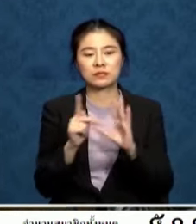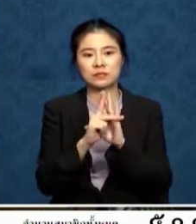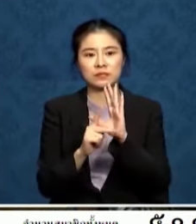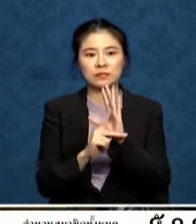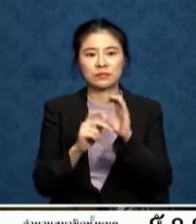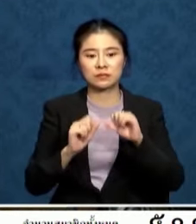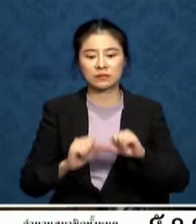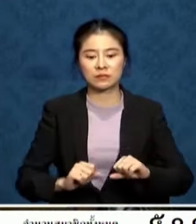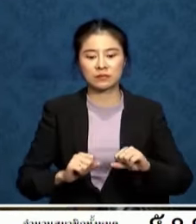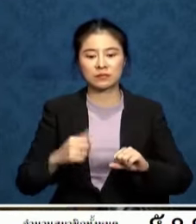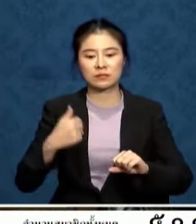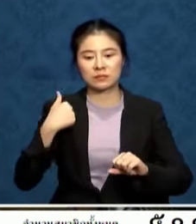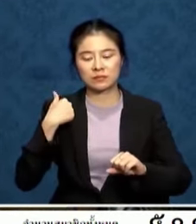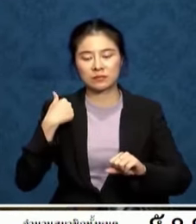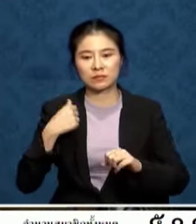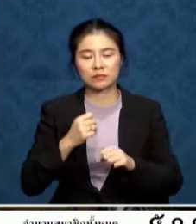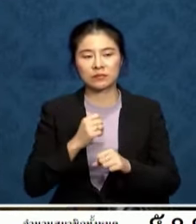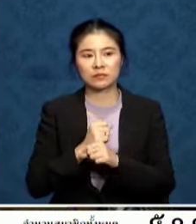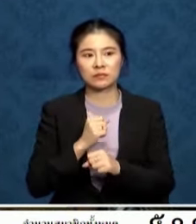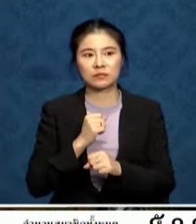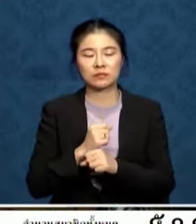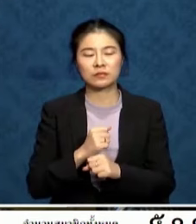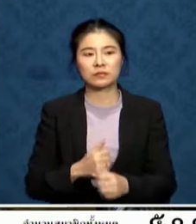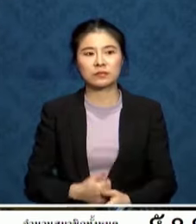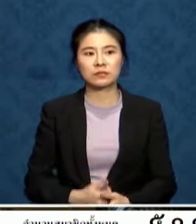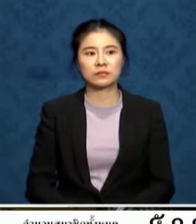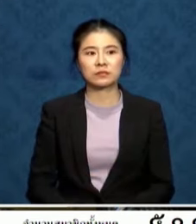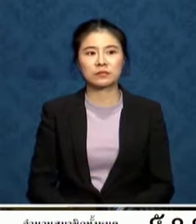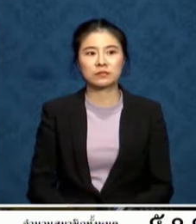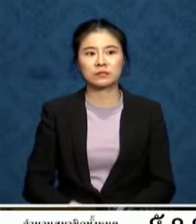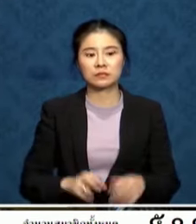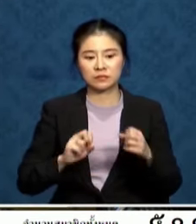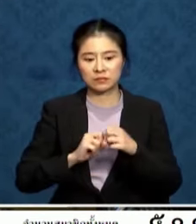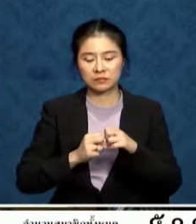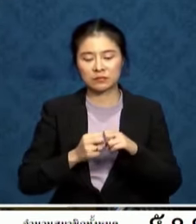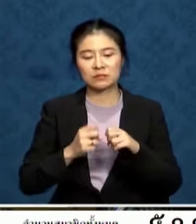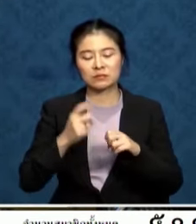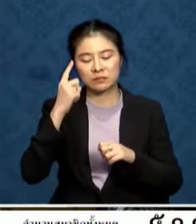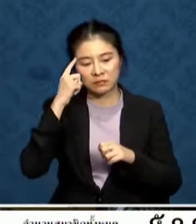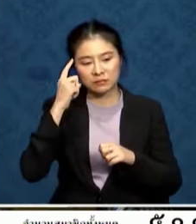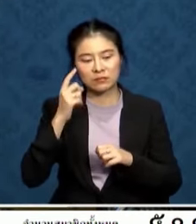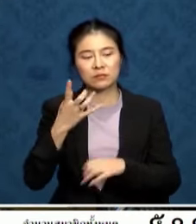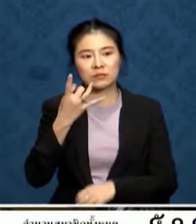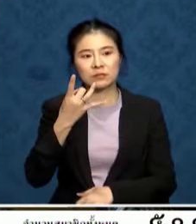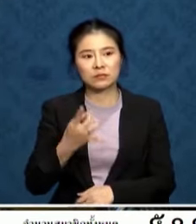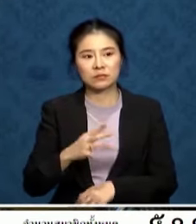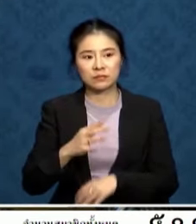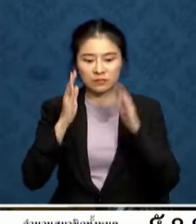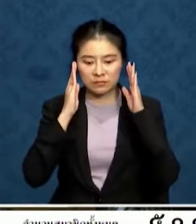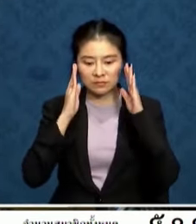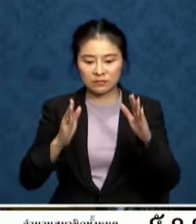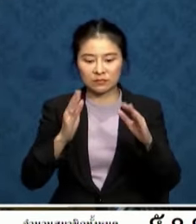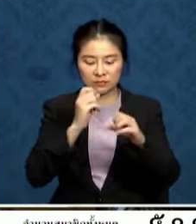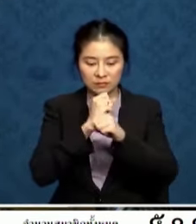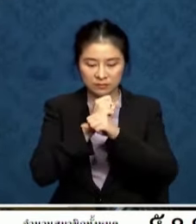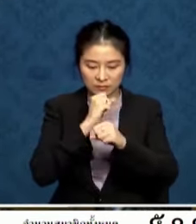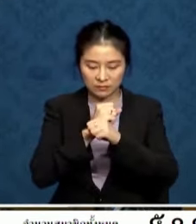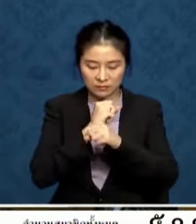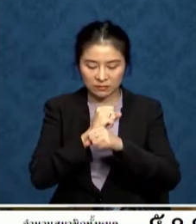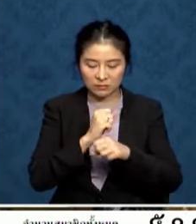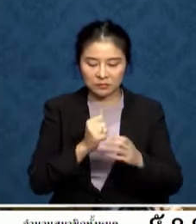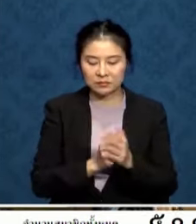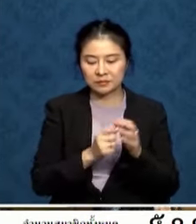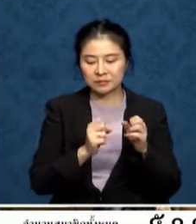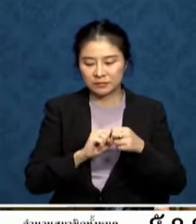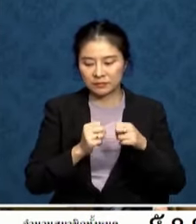ชามติที่เป็นอยู่ในขณะนี้เราเห็นถึงปัญหาเหมือนกันและเราตั้งใจที่จะเดินหน้าแก้ไ